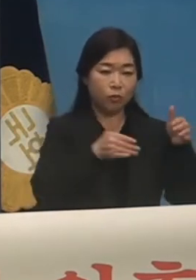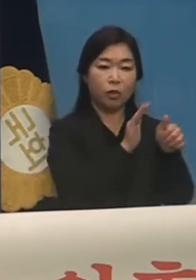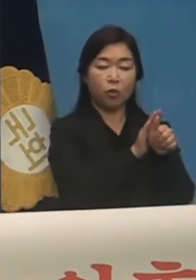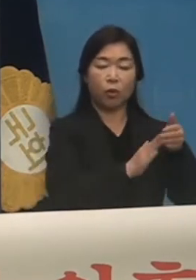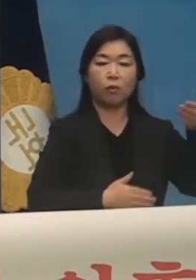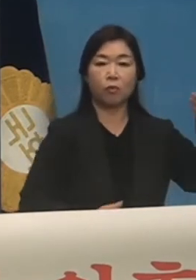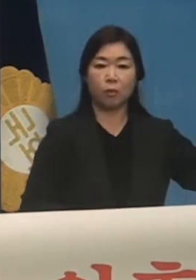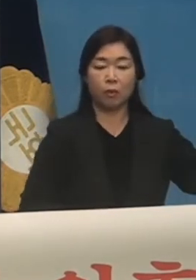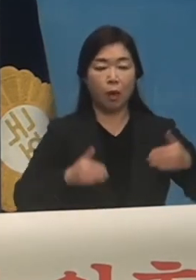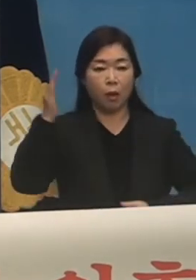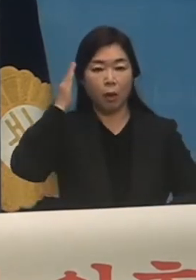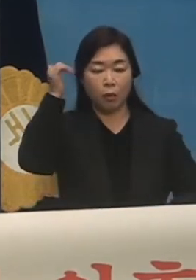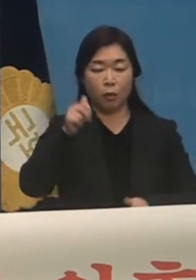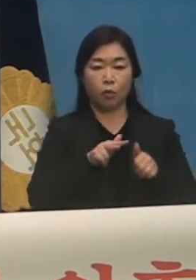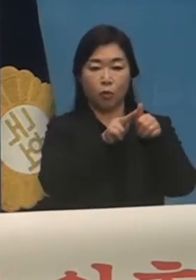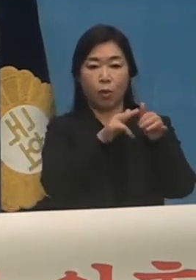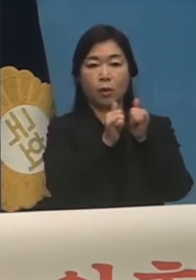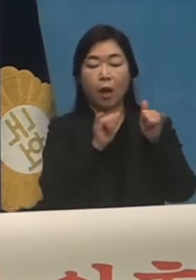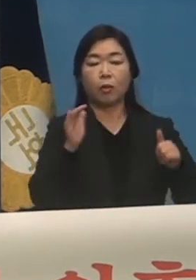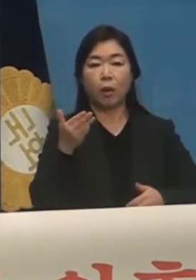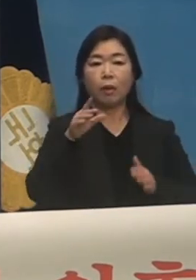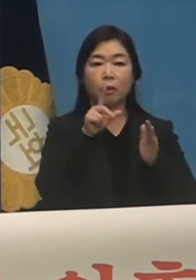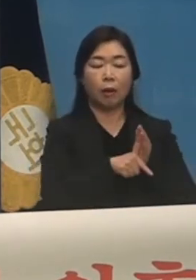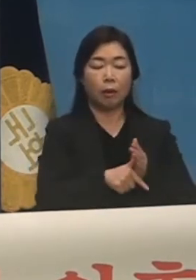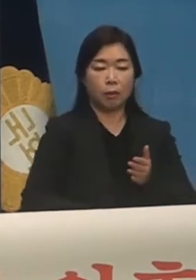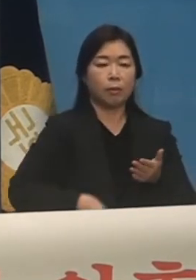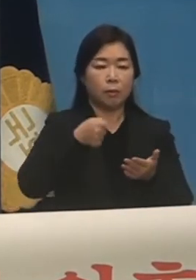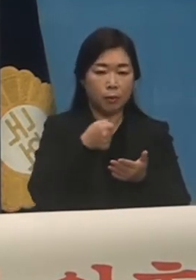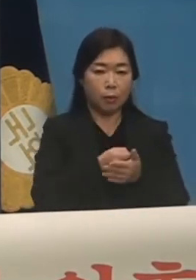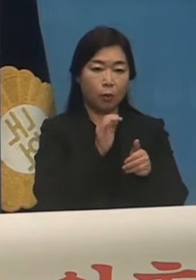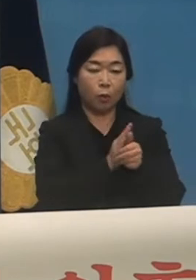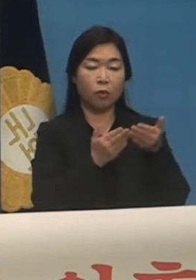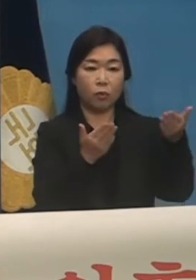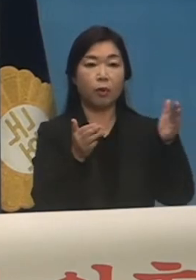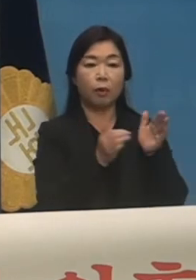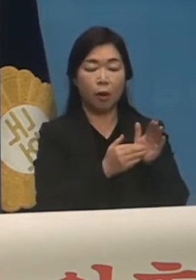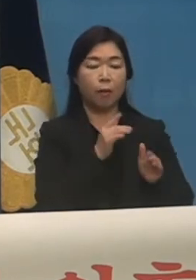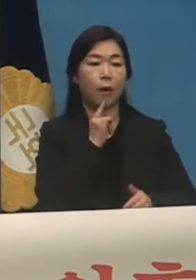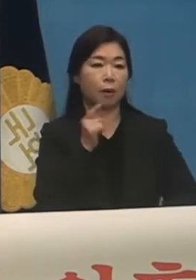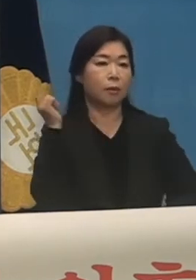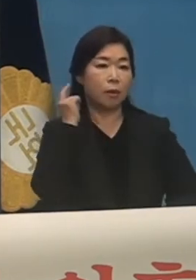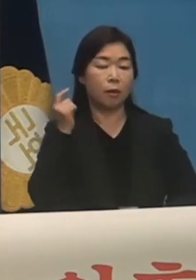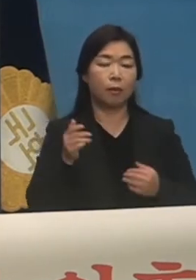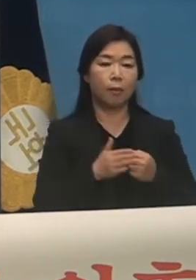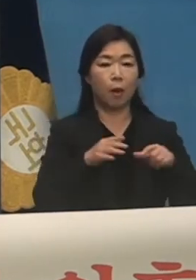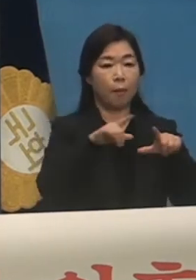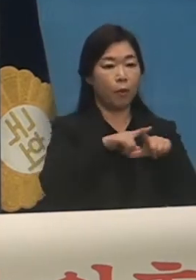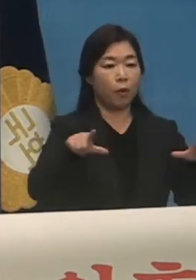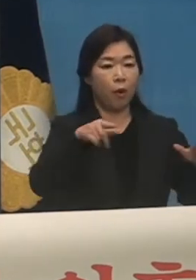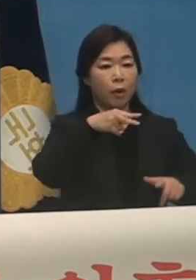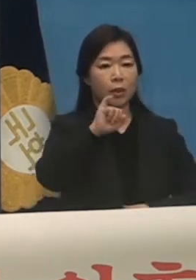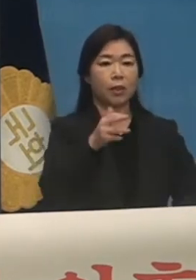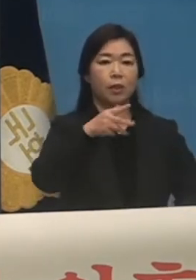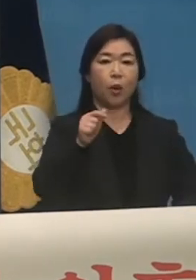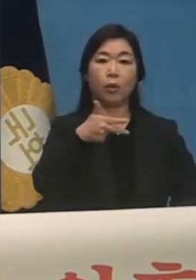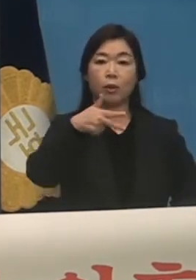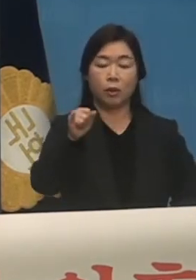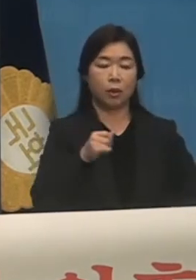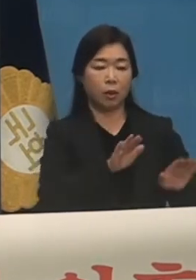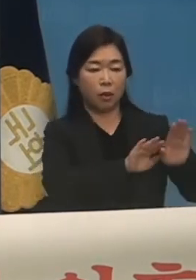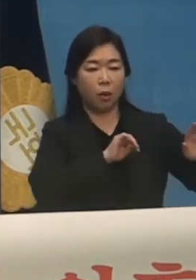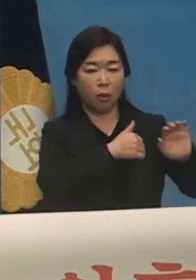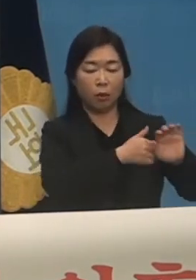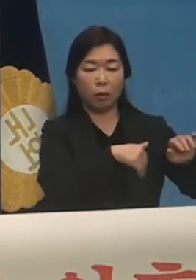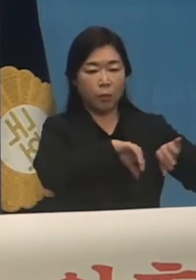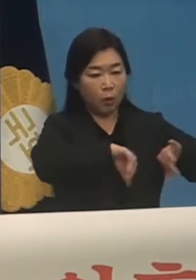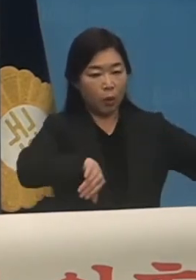지원함으로써 대통령 후보가 되는데 결정적인 역할을 했다고 하니 평소 신천지를 경계해온 한국교회